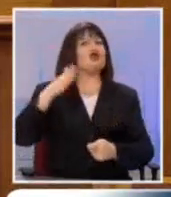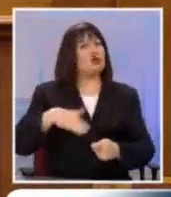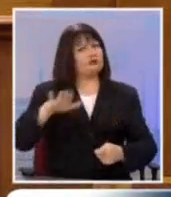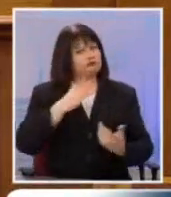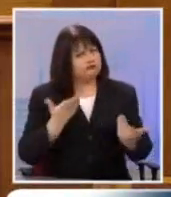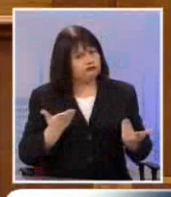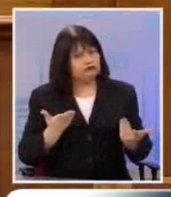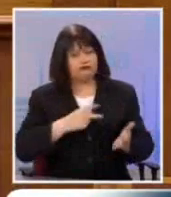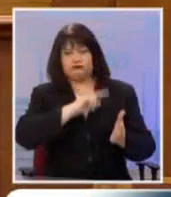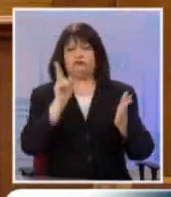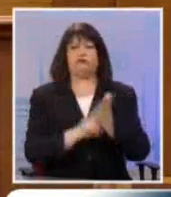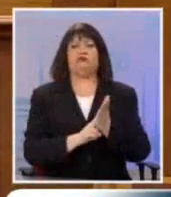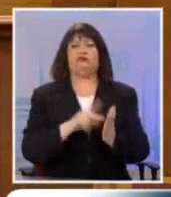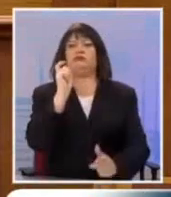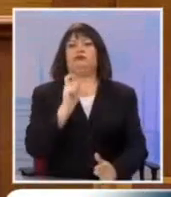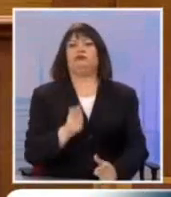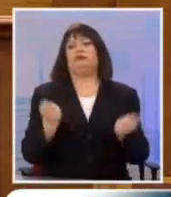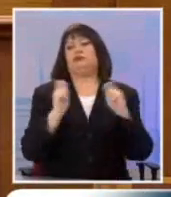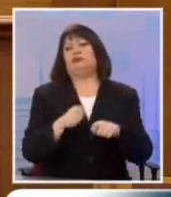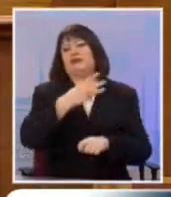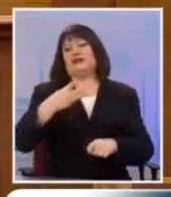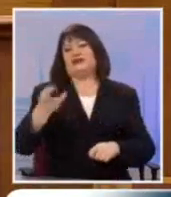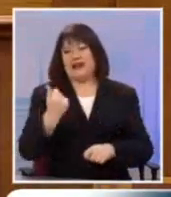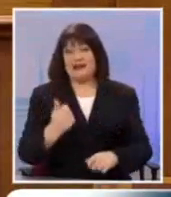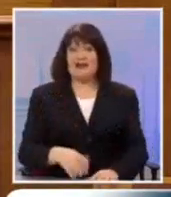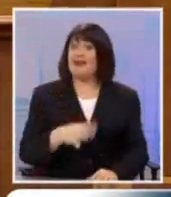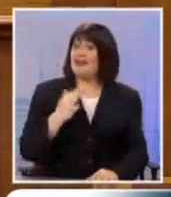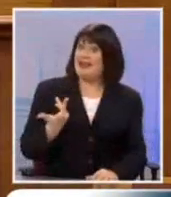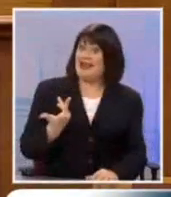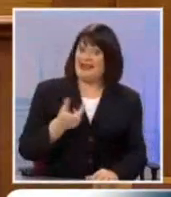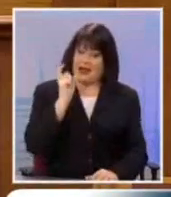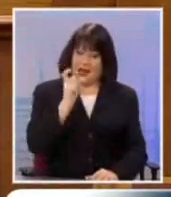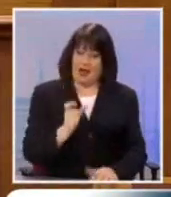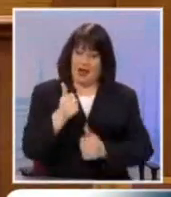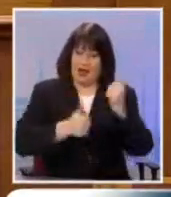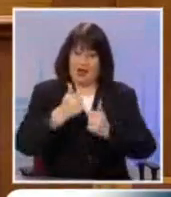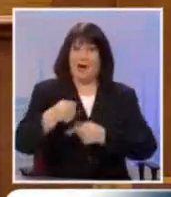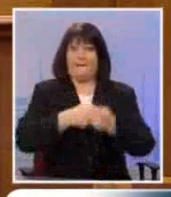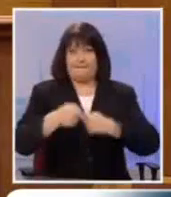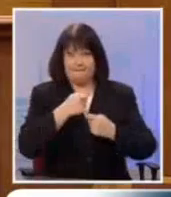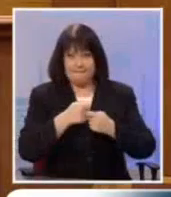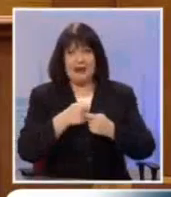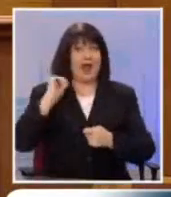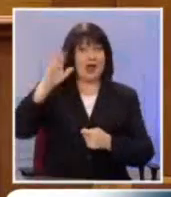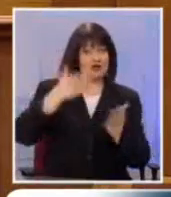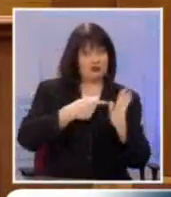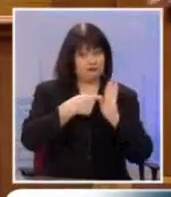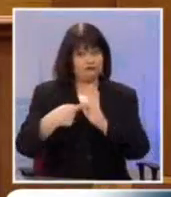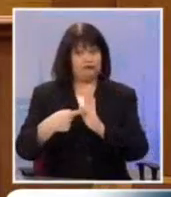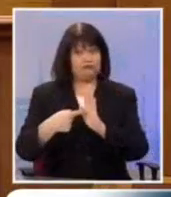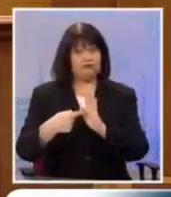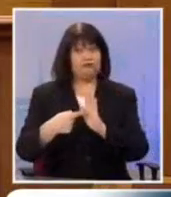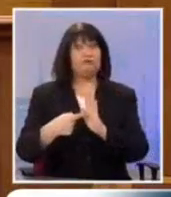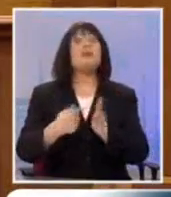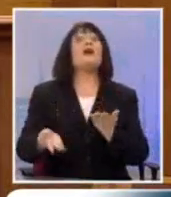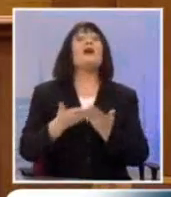έχει απαγορεύσει στο λεξιλόγιο της. Δηλαδή αυτές οι λέξεις, ανταγωνιστικότητα, επιχειρηματικότητα και εξωστρέφεια, δεν